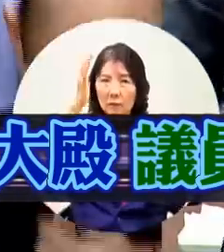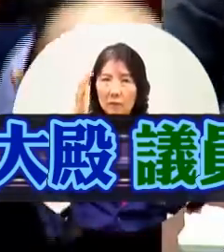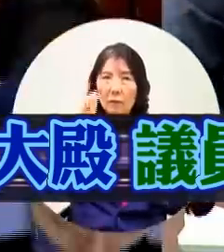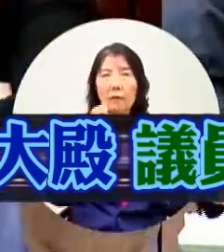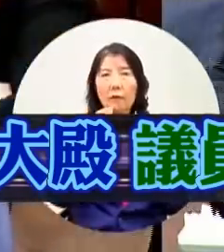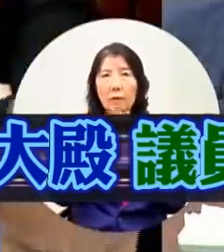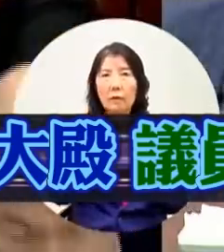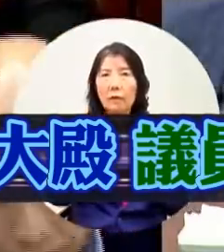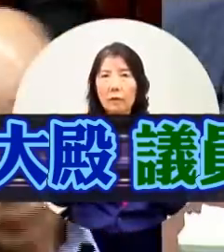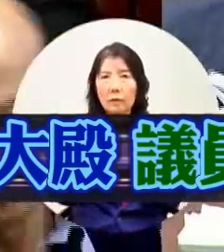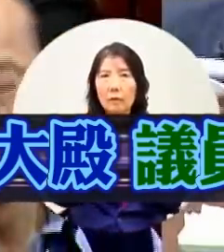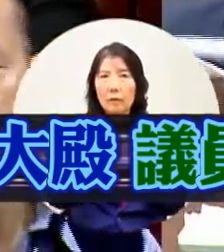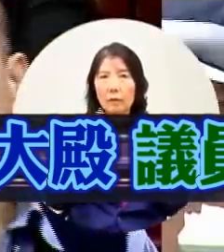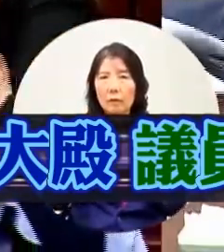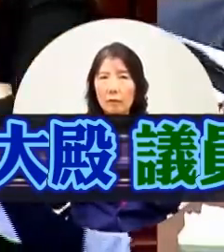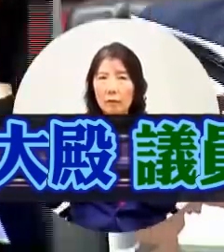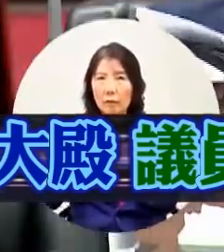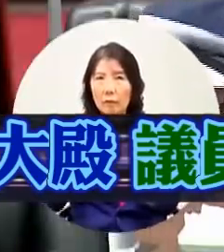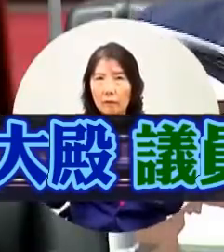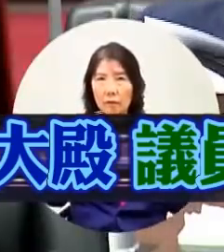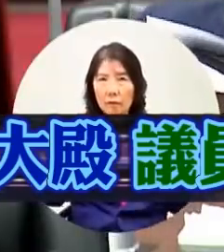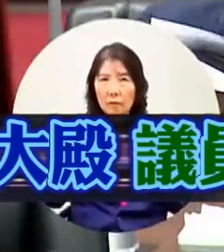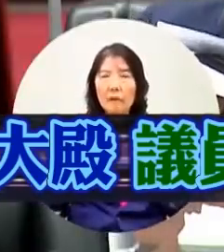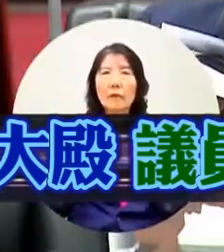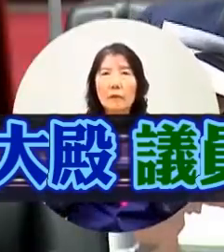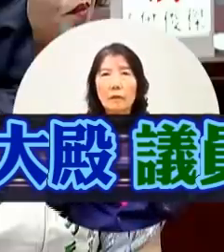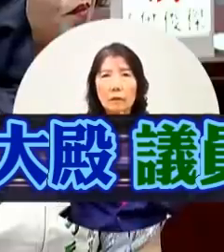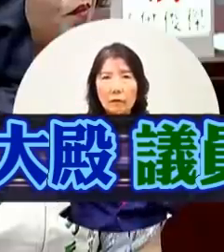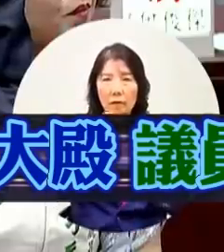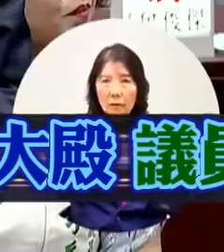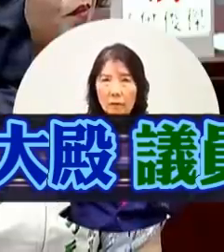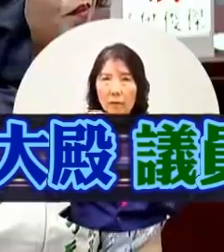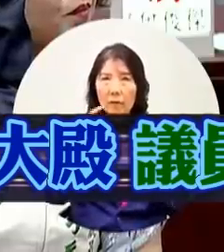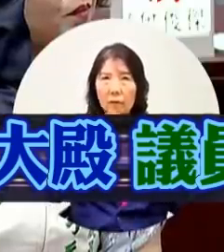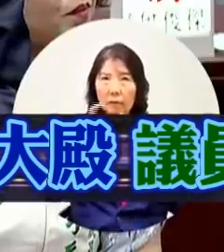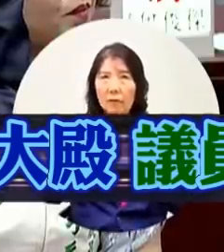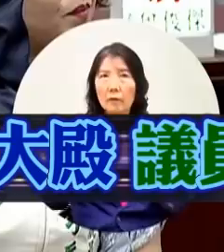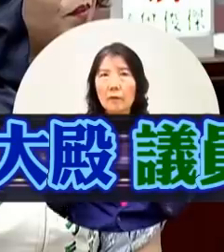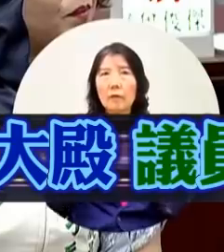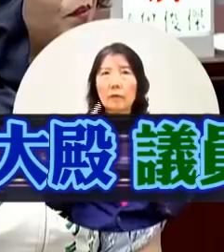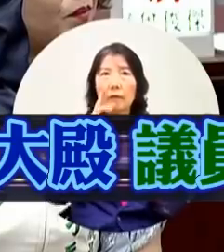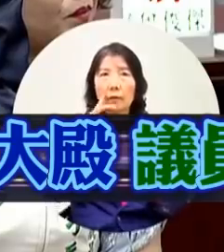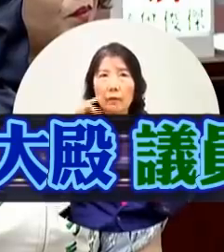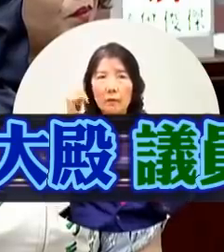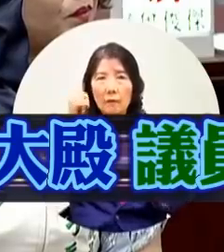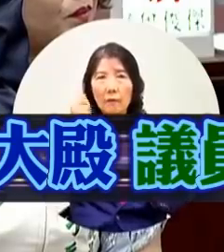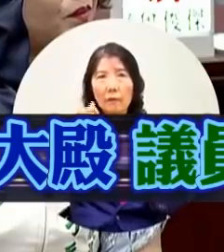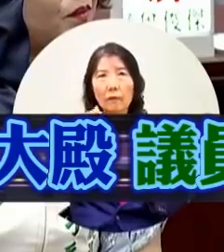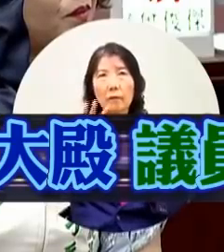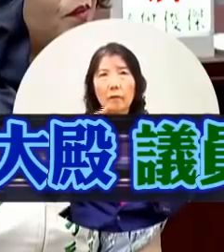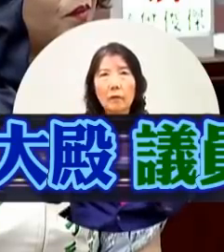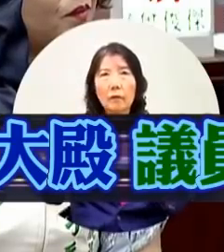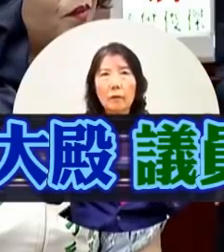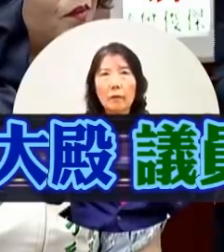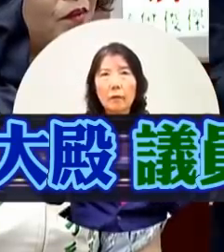答。 局长， 我们主殿是妈祖，那我们也有玉皇大帝，